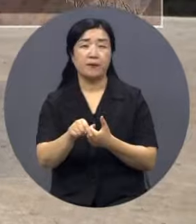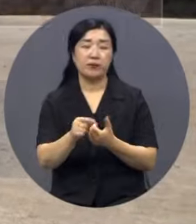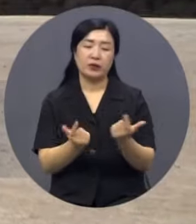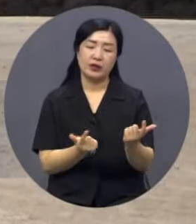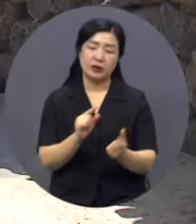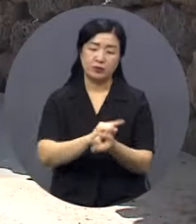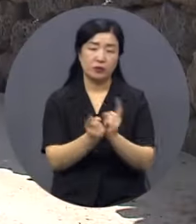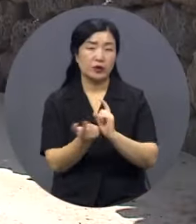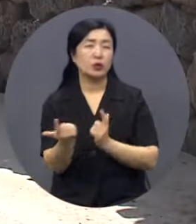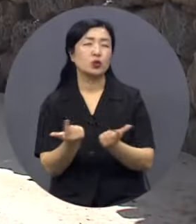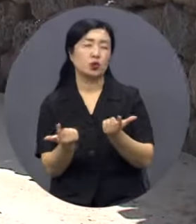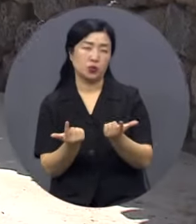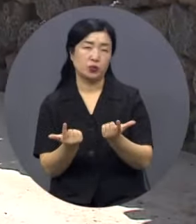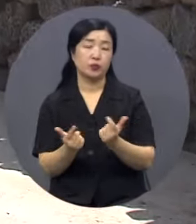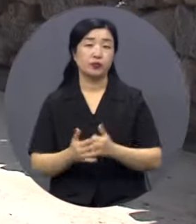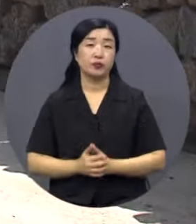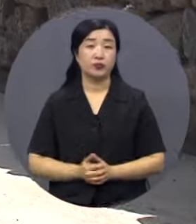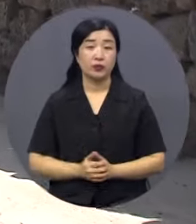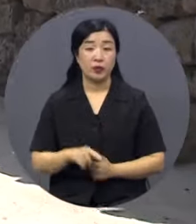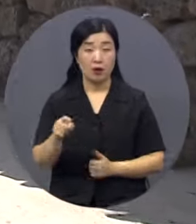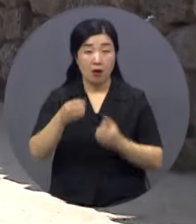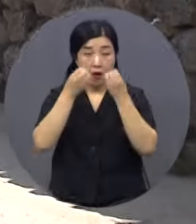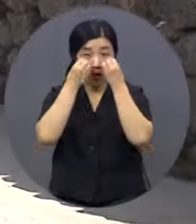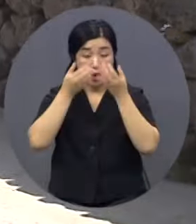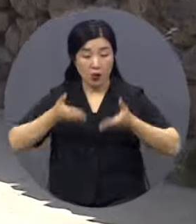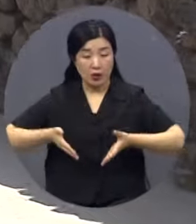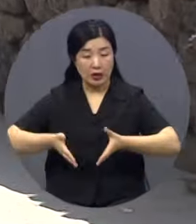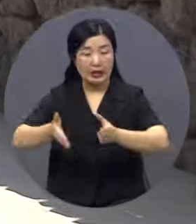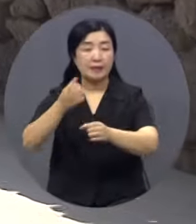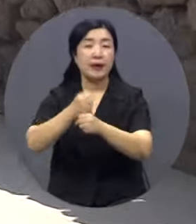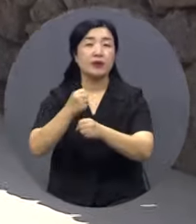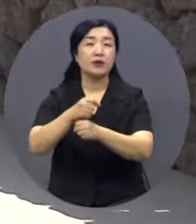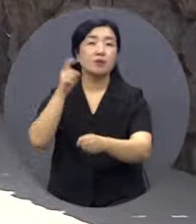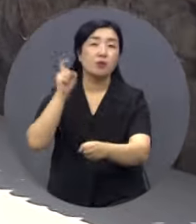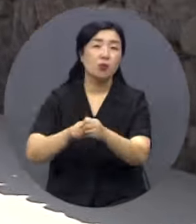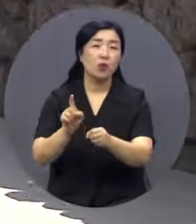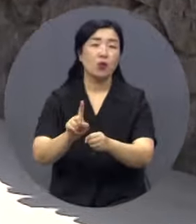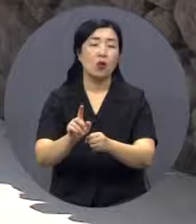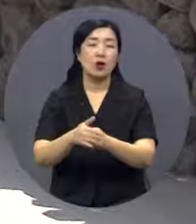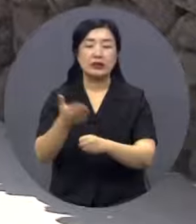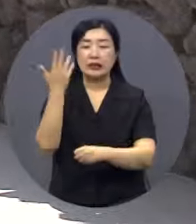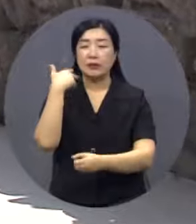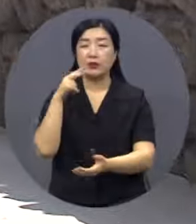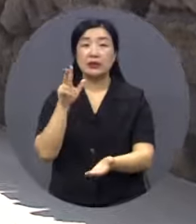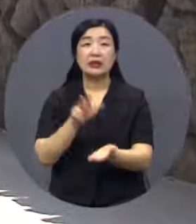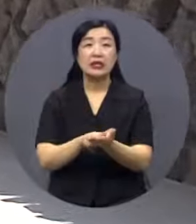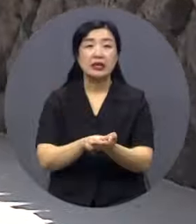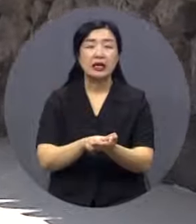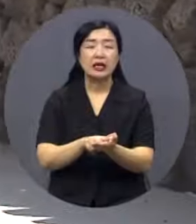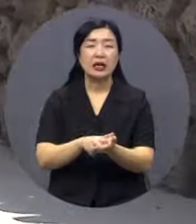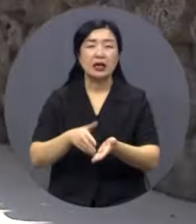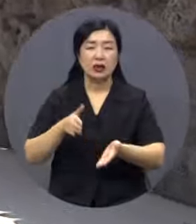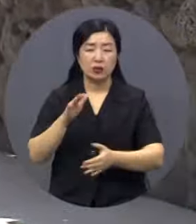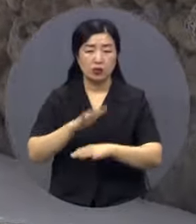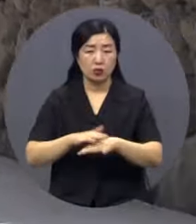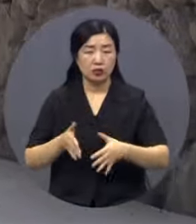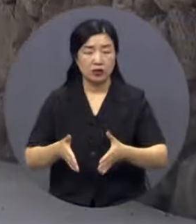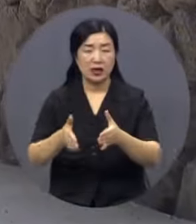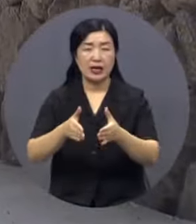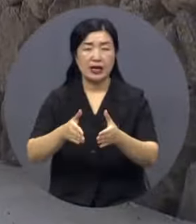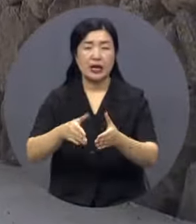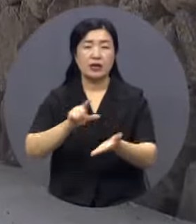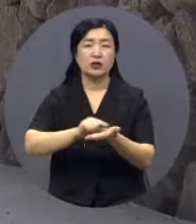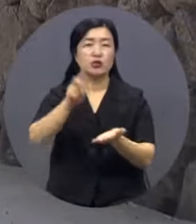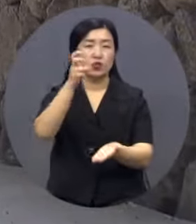조율을 했죠. 이처럼 새로운 길을 만들 수 있었던 데에는 지난해 제정된 농기계 경장로 설치와 관리